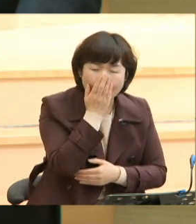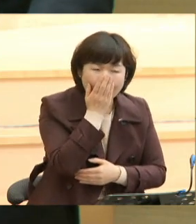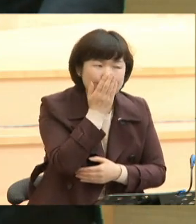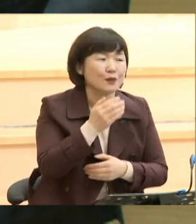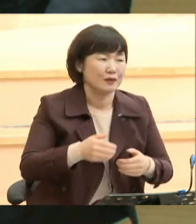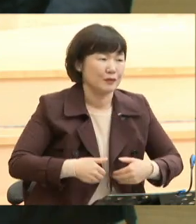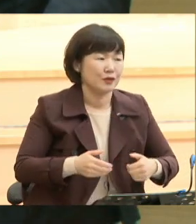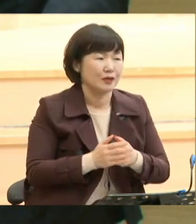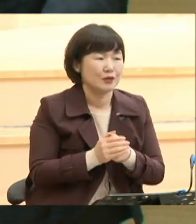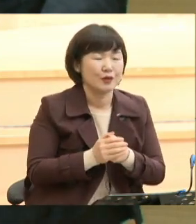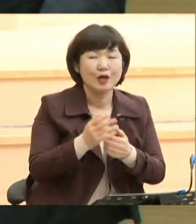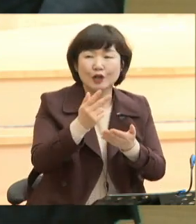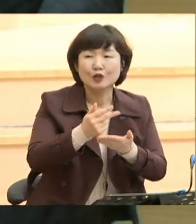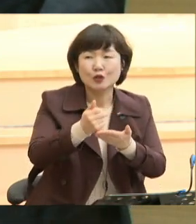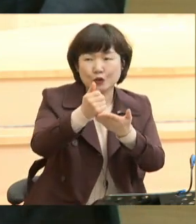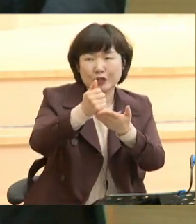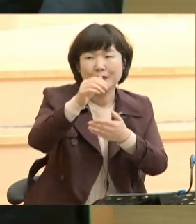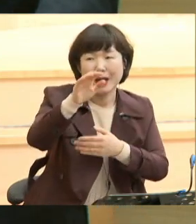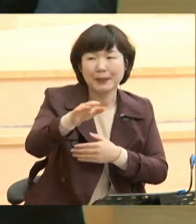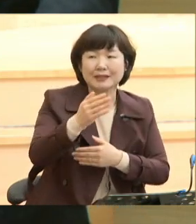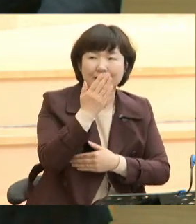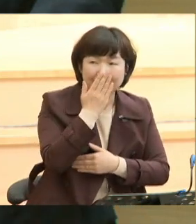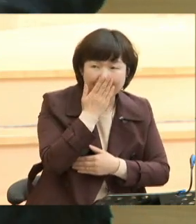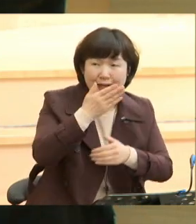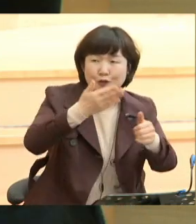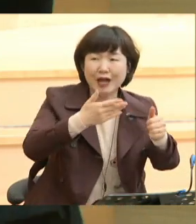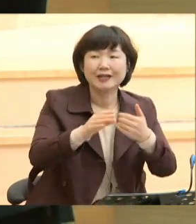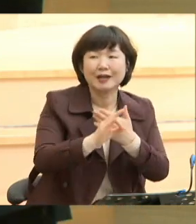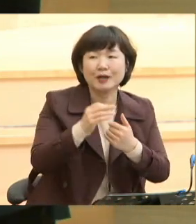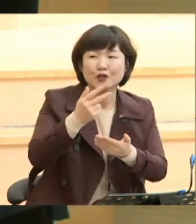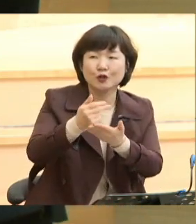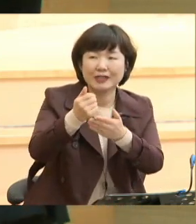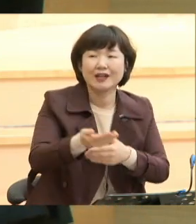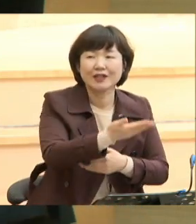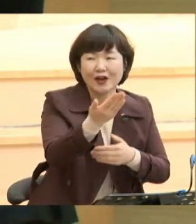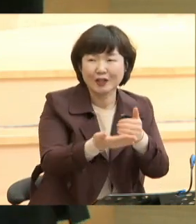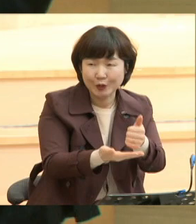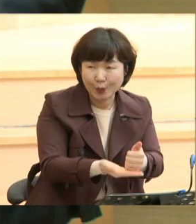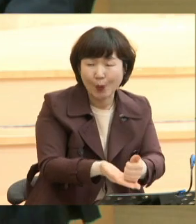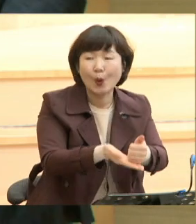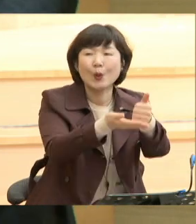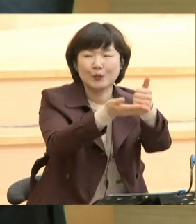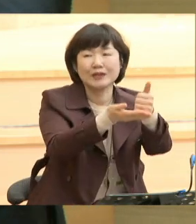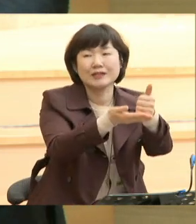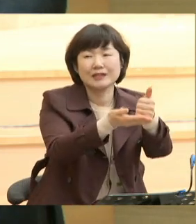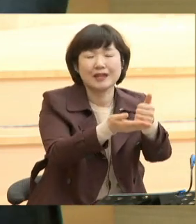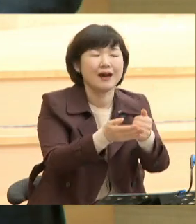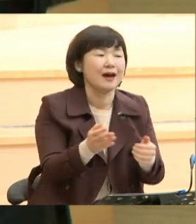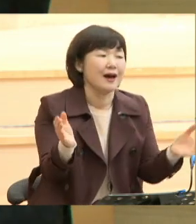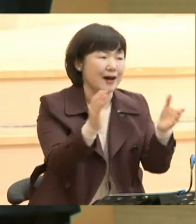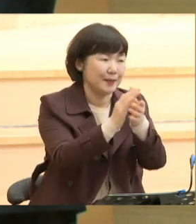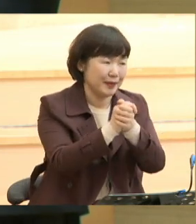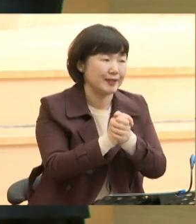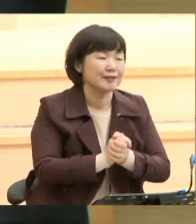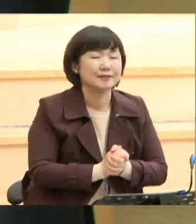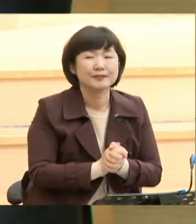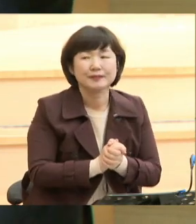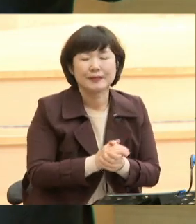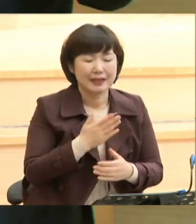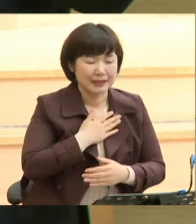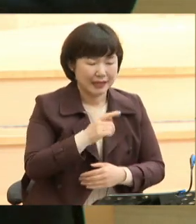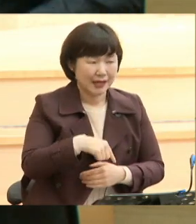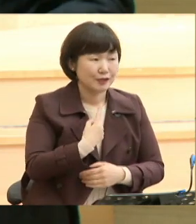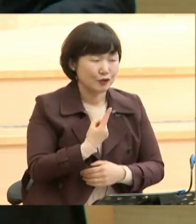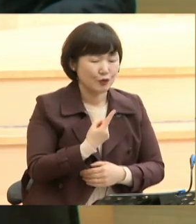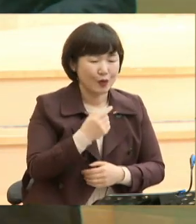낮추라 그리하면 주께서 너희를 높이 치리라 할렐루야 여러분 스스로 주님